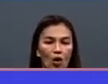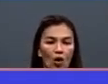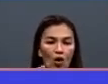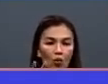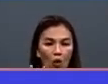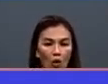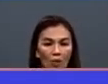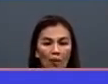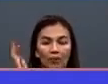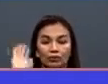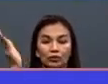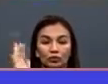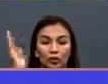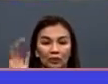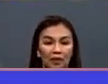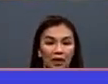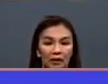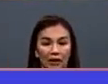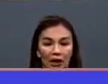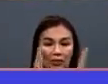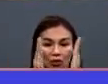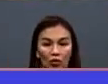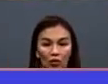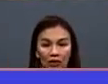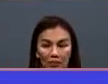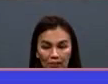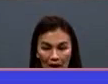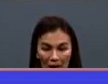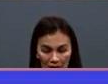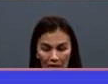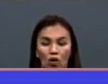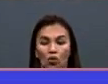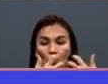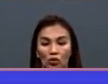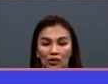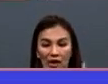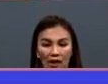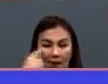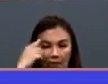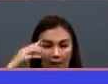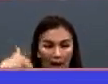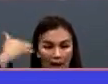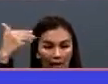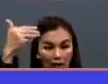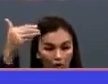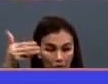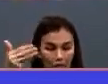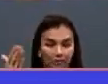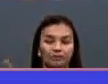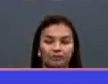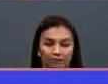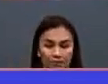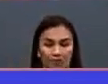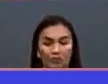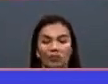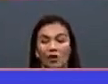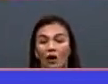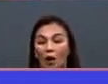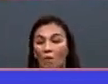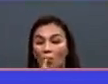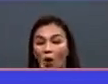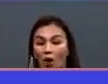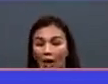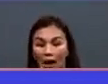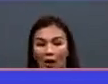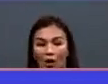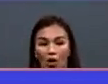ก็ระยะยาวค่ะซึ่งจะสามารถเห็นผลได้เนี่ยภายใน 2-4ปีนะคะขณะเดียวกันเา้าก็มี